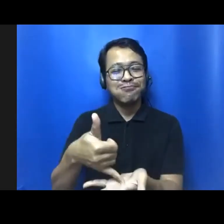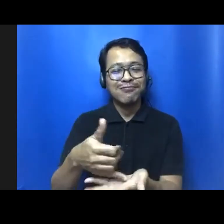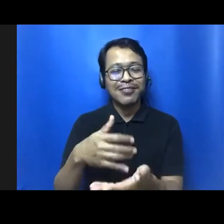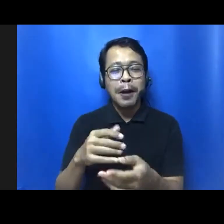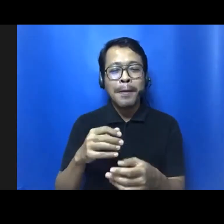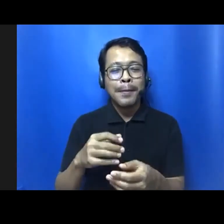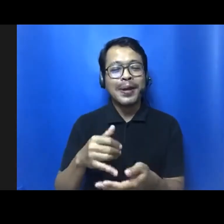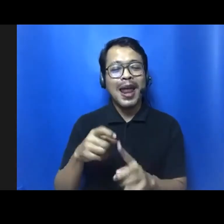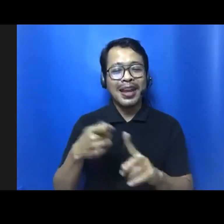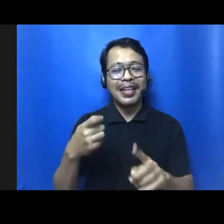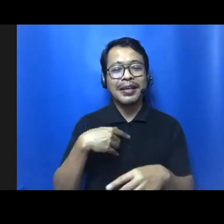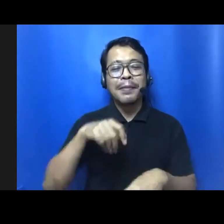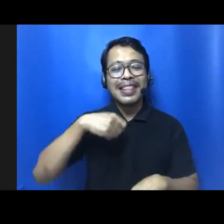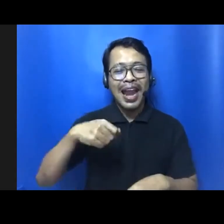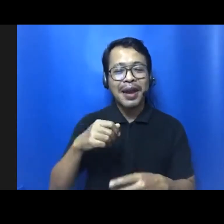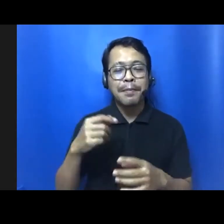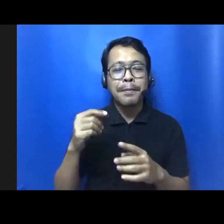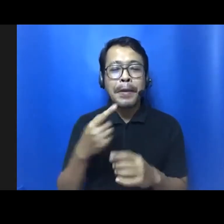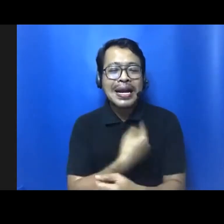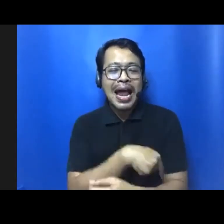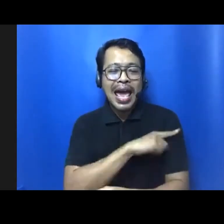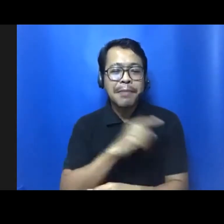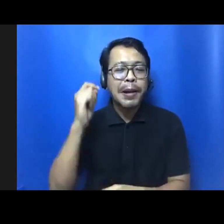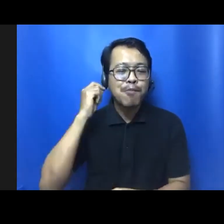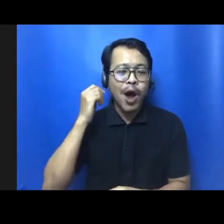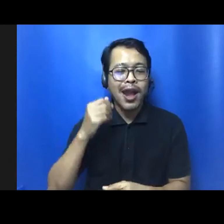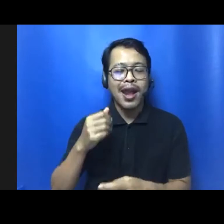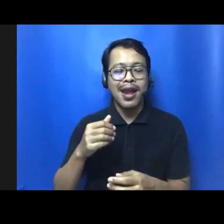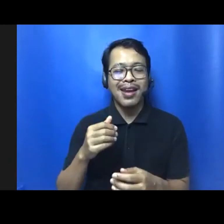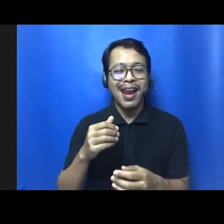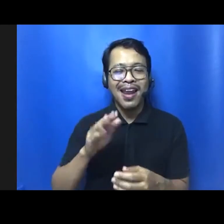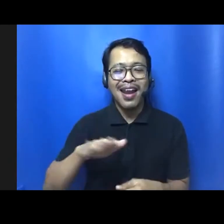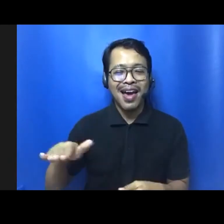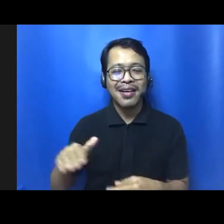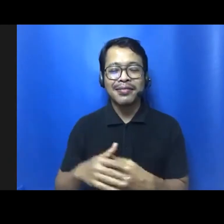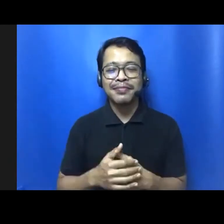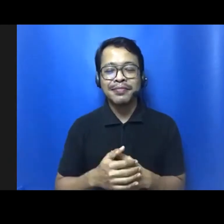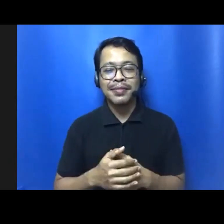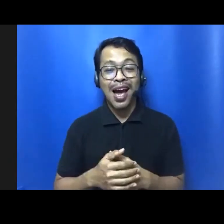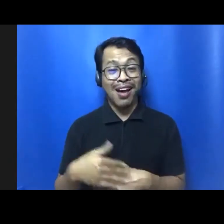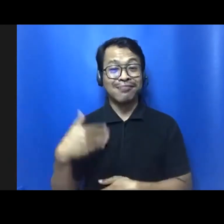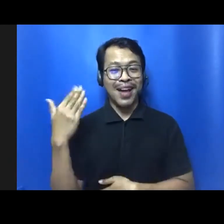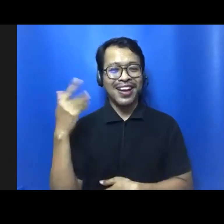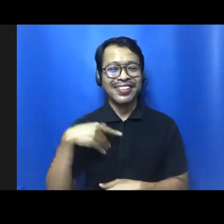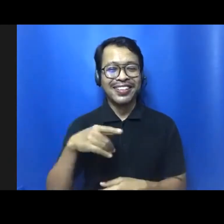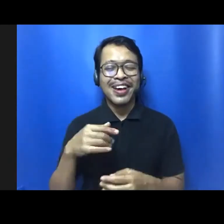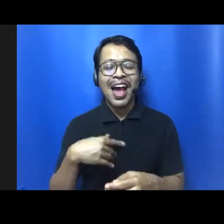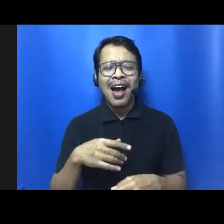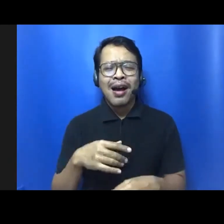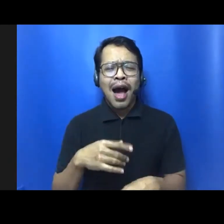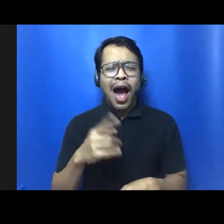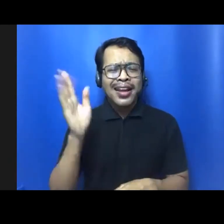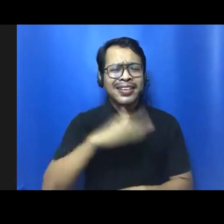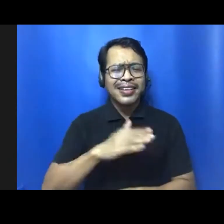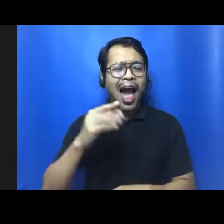Pemberdayaan Perempuan dan Anak yang kemarin pada saat disampaikan pada saat peringatan Hari Anak